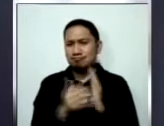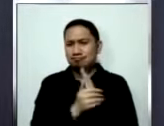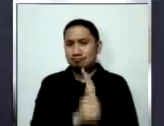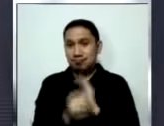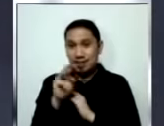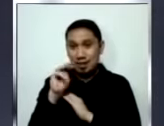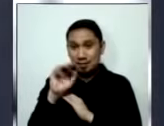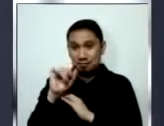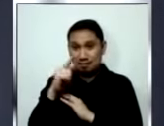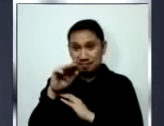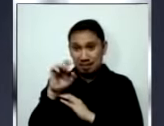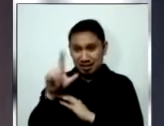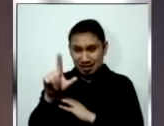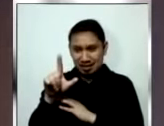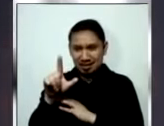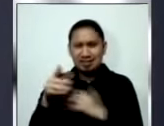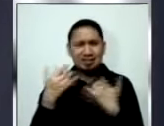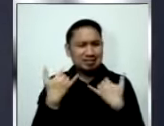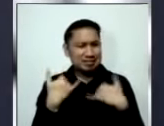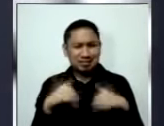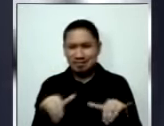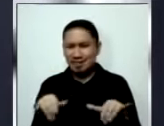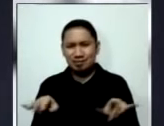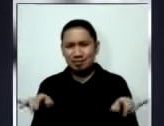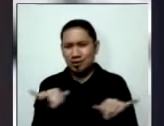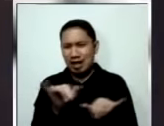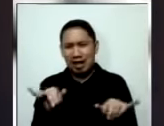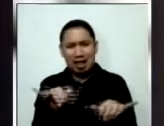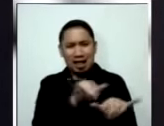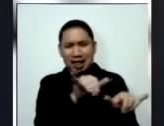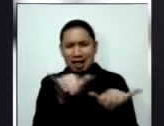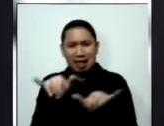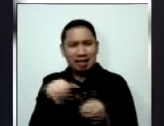Felix, nakiindayog din.